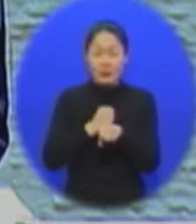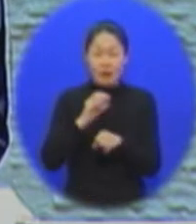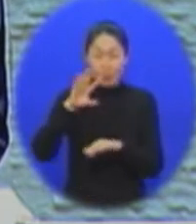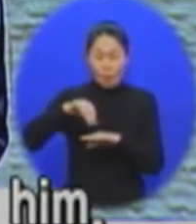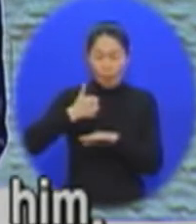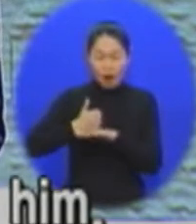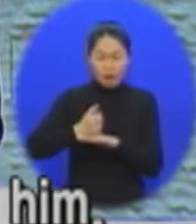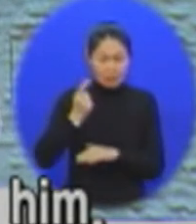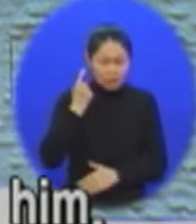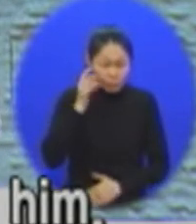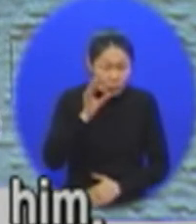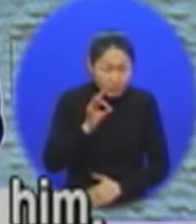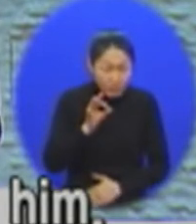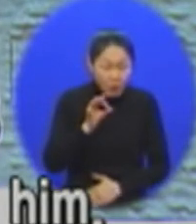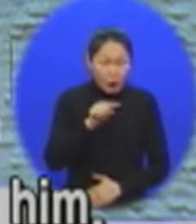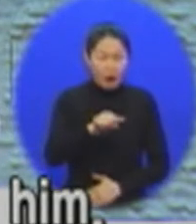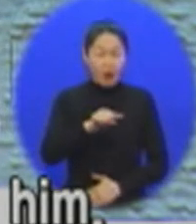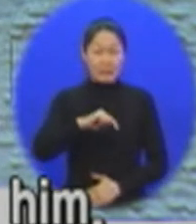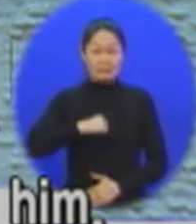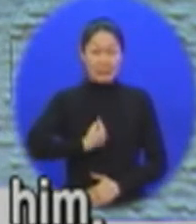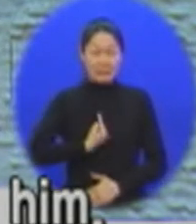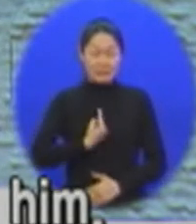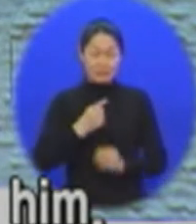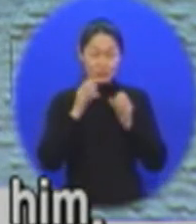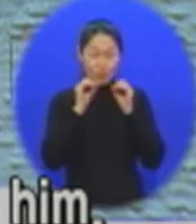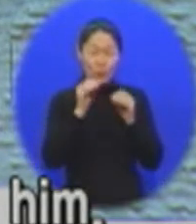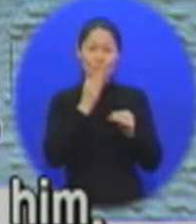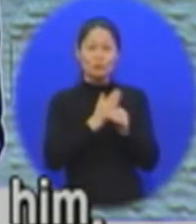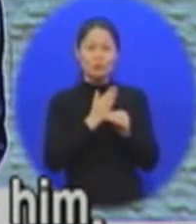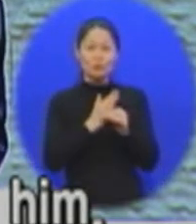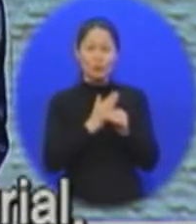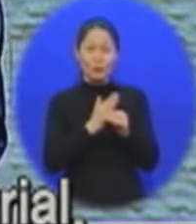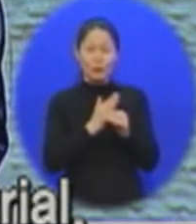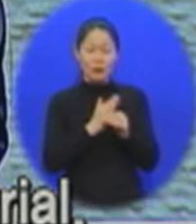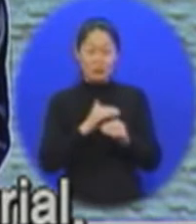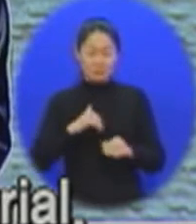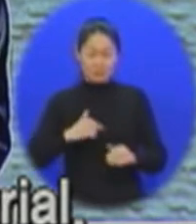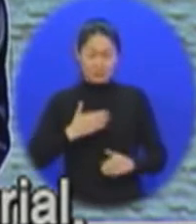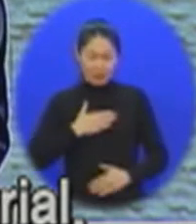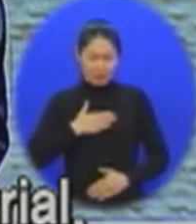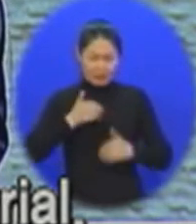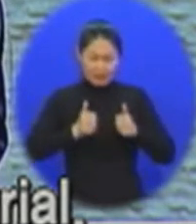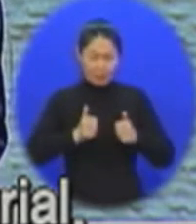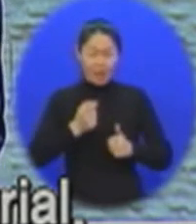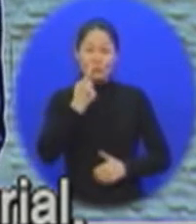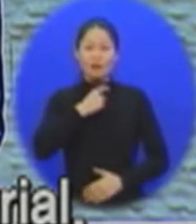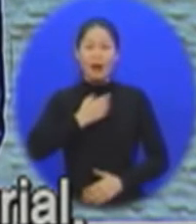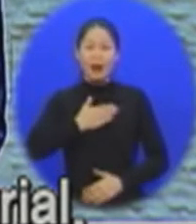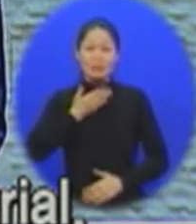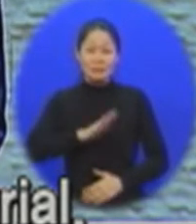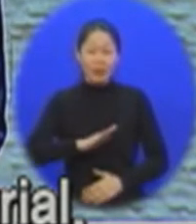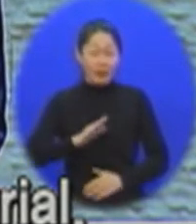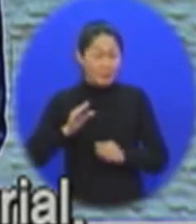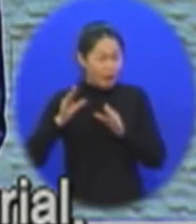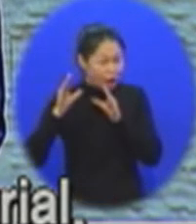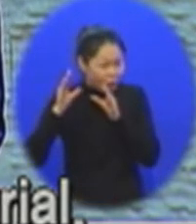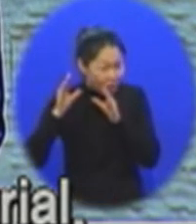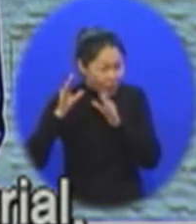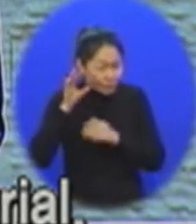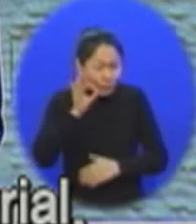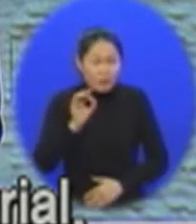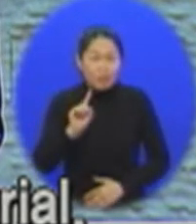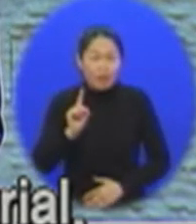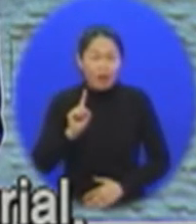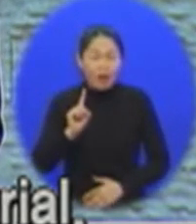이 친구가 자기를 전도하고 있네 지금 자기 늘 재판하는 줄 알았는데 가만히 듣다 보니까